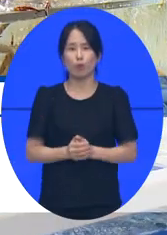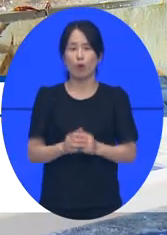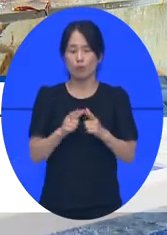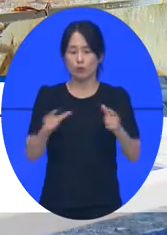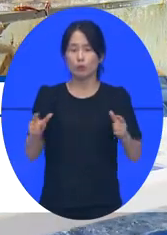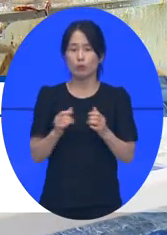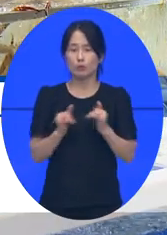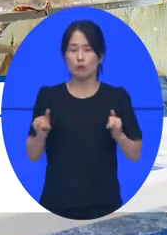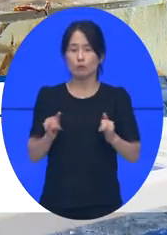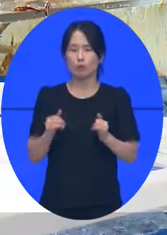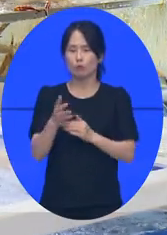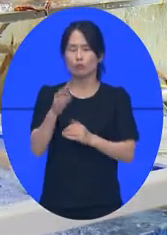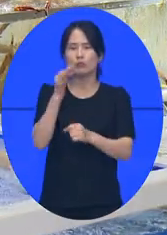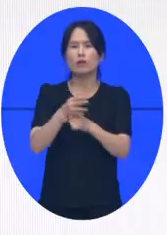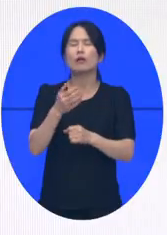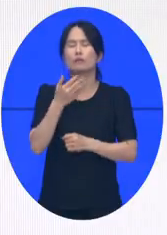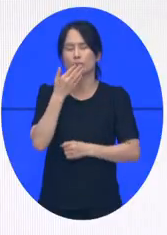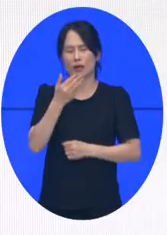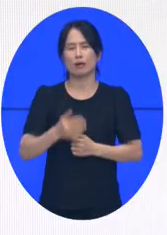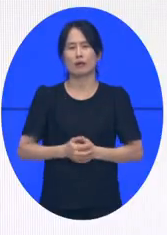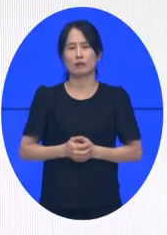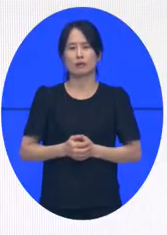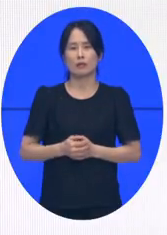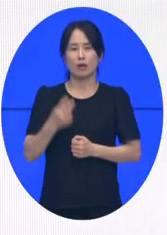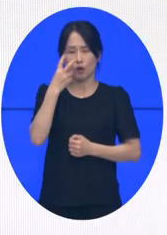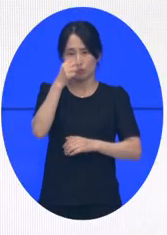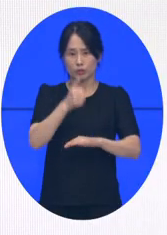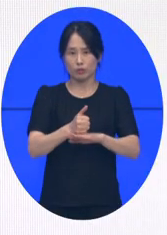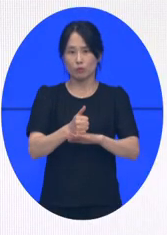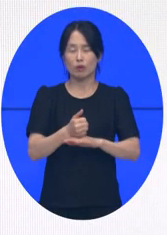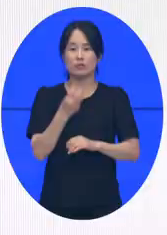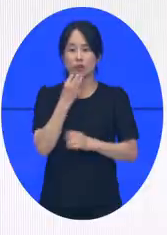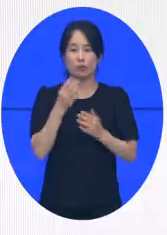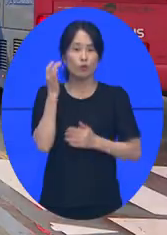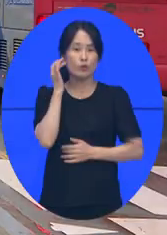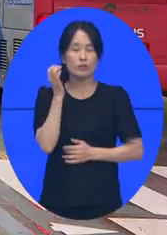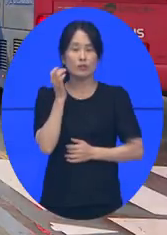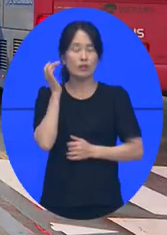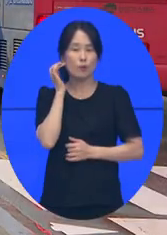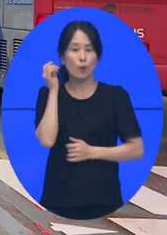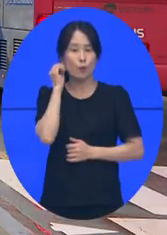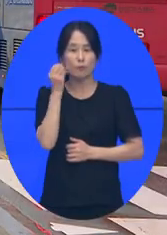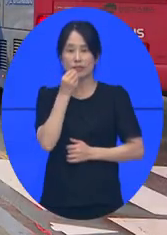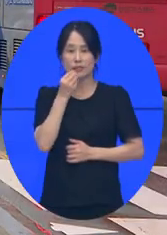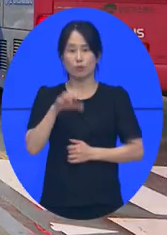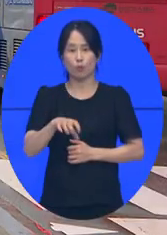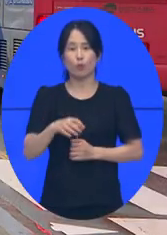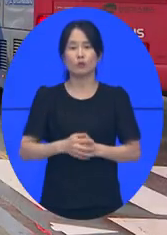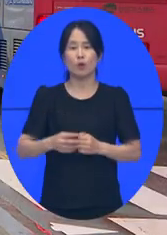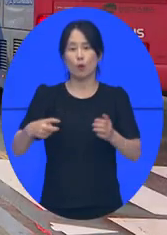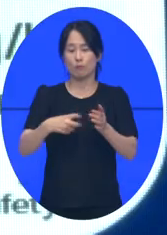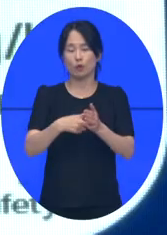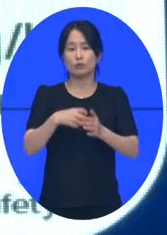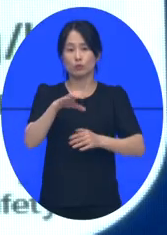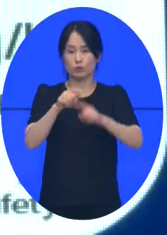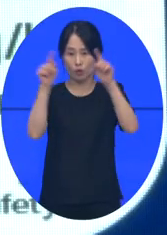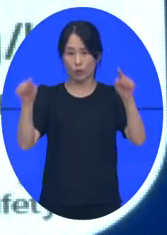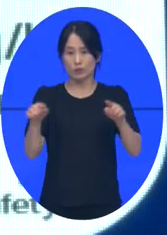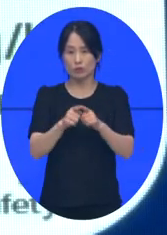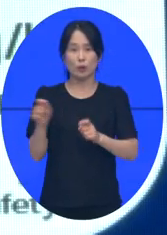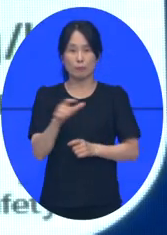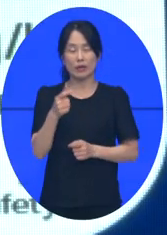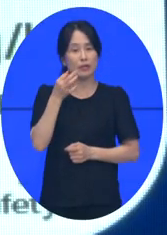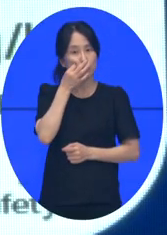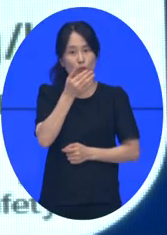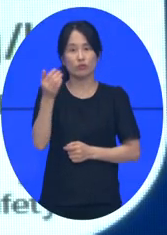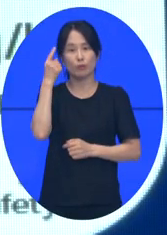그걸 믿고 수산물을 찾을 수 있도록. 검사 결과는 경기도 누리집과 대기환경 5개 전광판, 버스 정류소 전광판 등을 통해